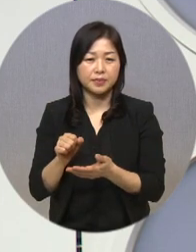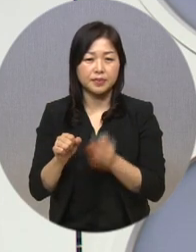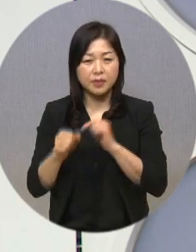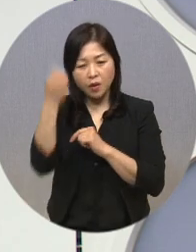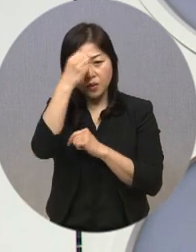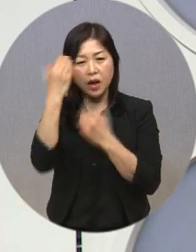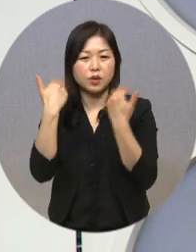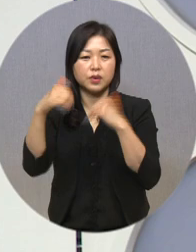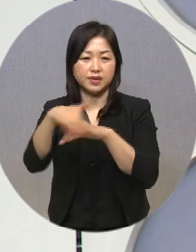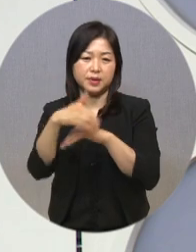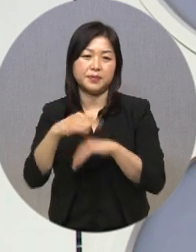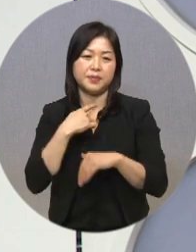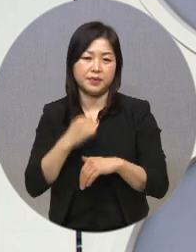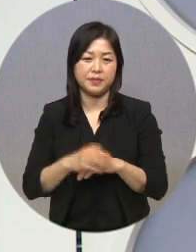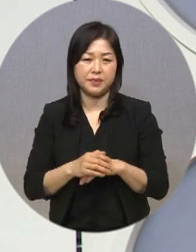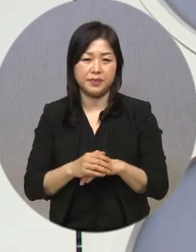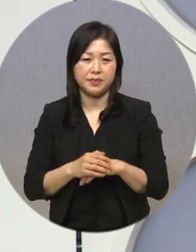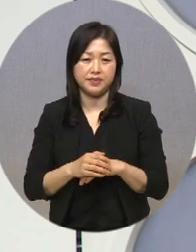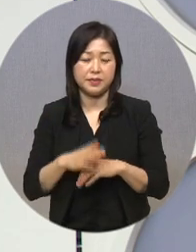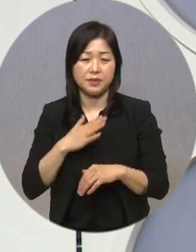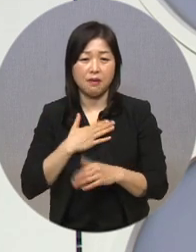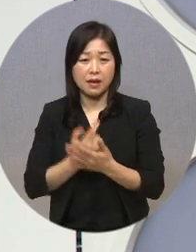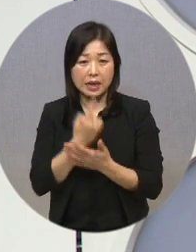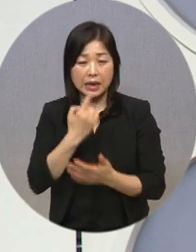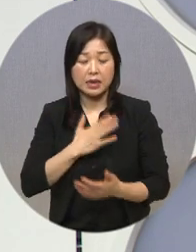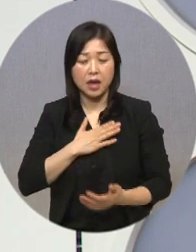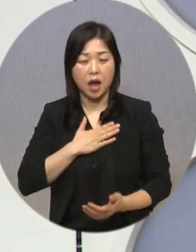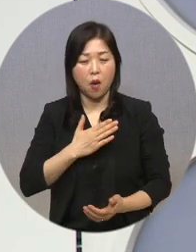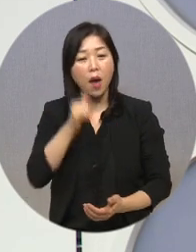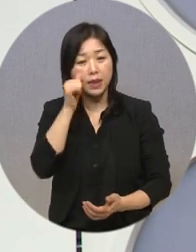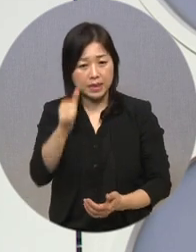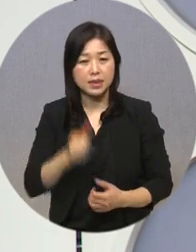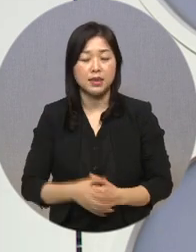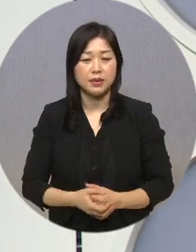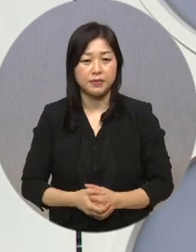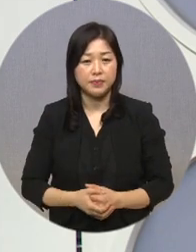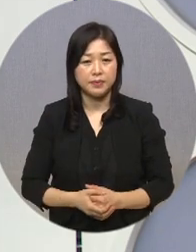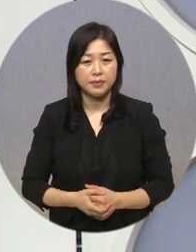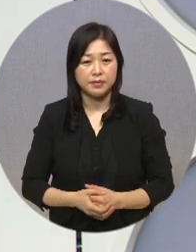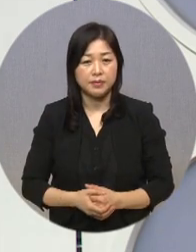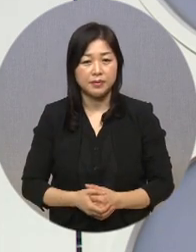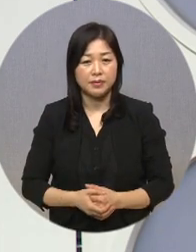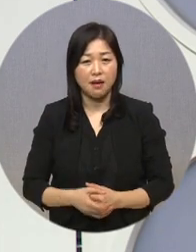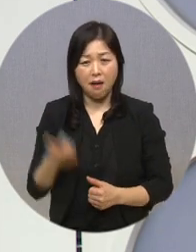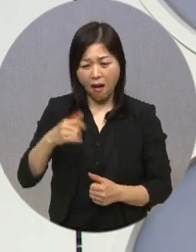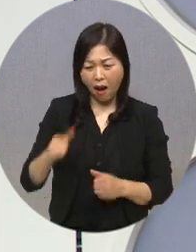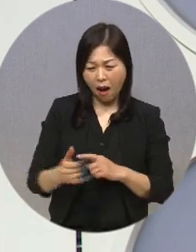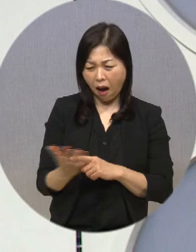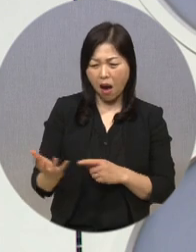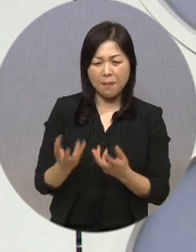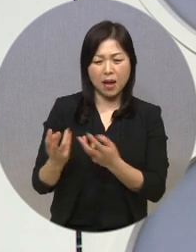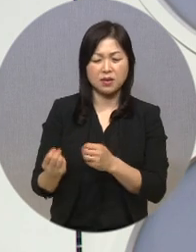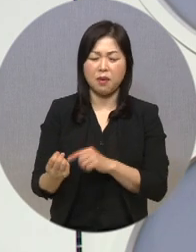고등학교를 다녔는데 저 하나밖에 없으니까 외아들이니까 아, 그렇죠. 예, 다행이죠. 말았으면 큰일 났었죠.